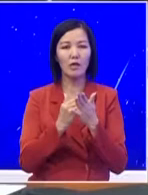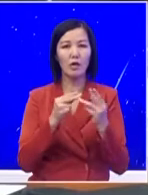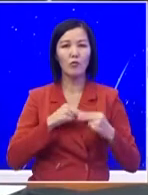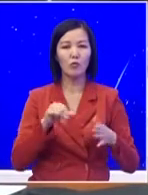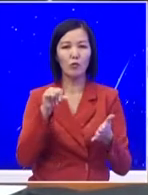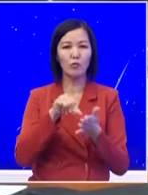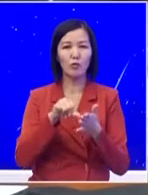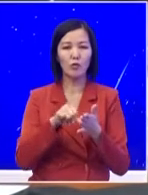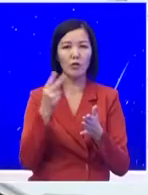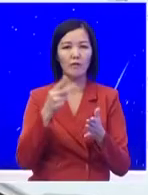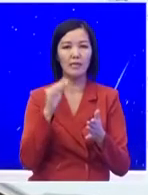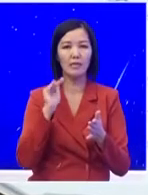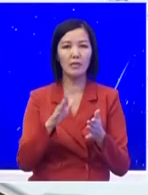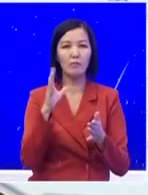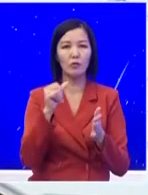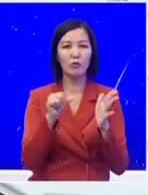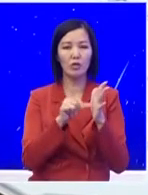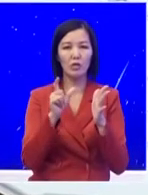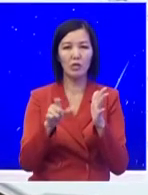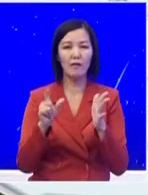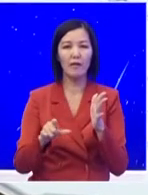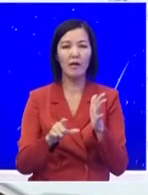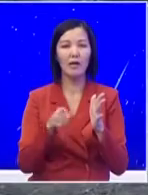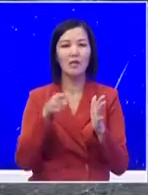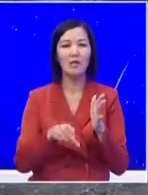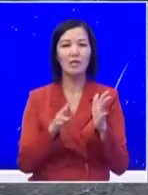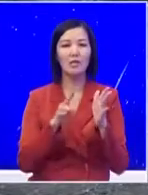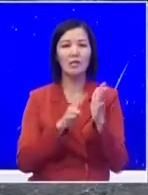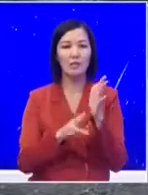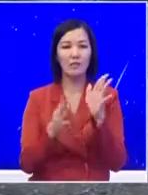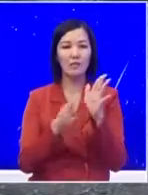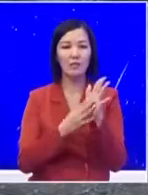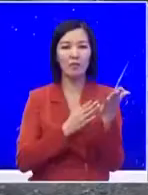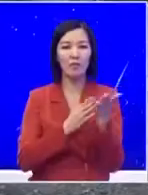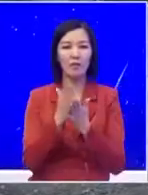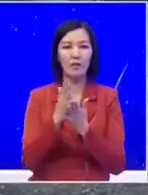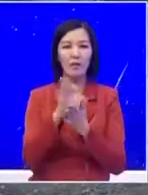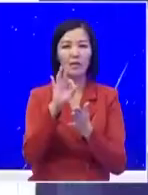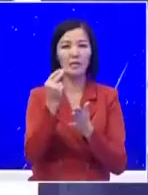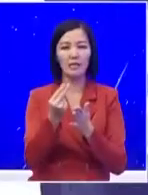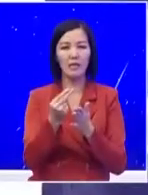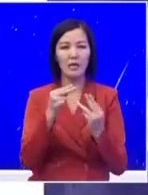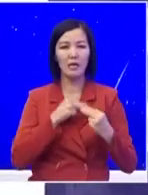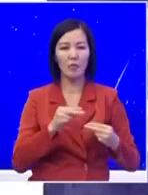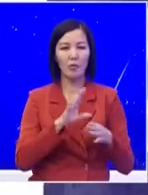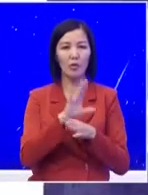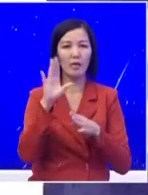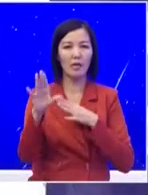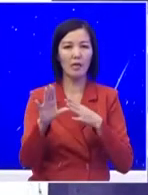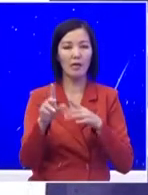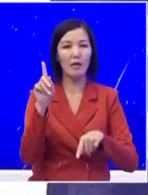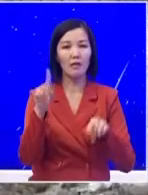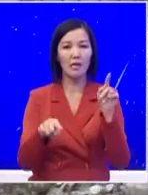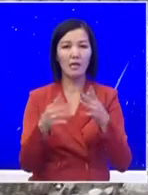трудоустроено 20 506 человек. Из них 1078 направлены на социальные работы. Однако в